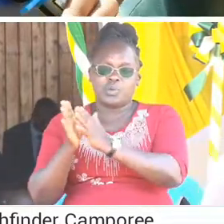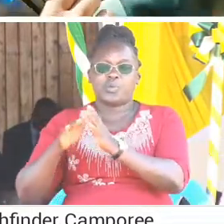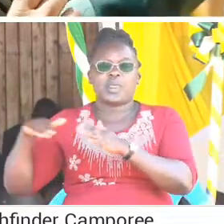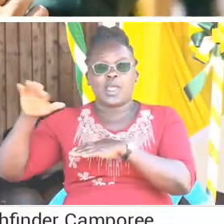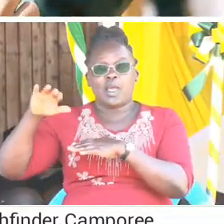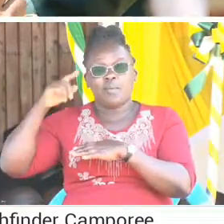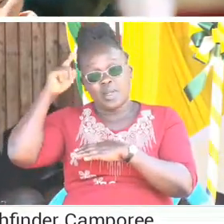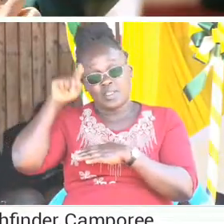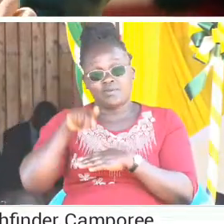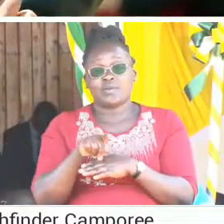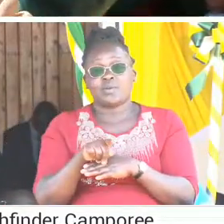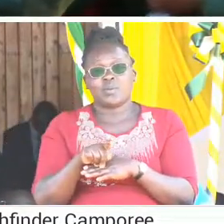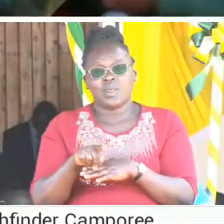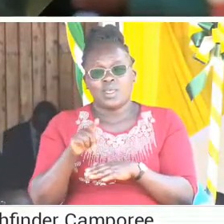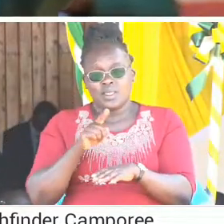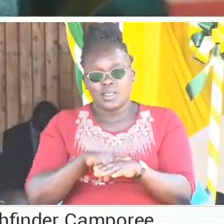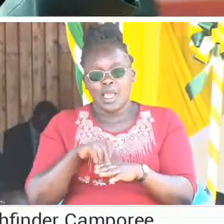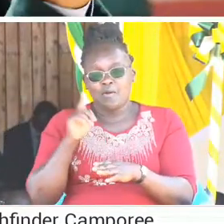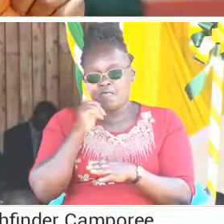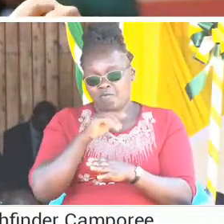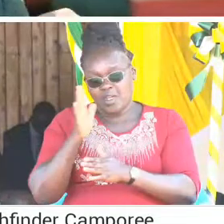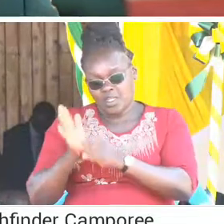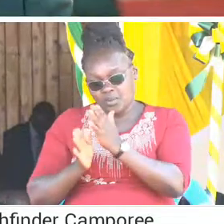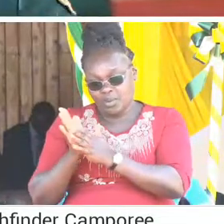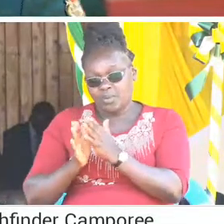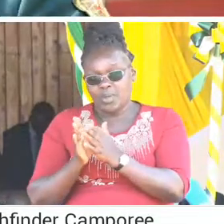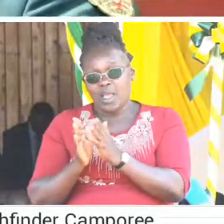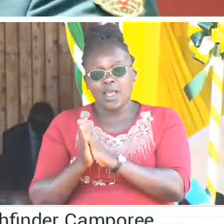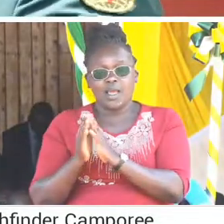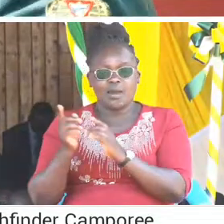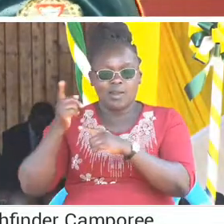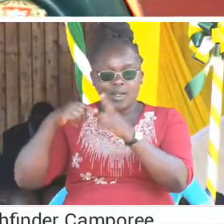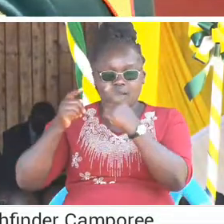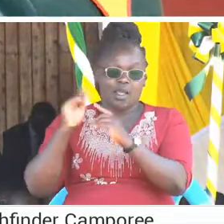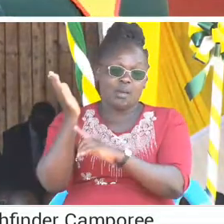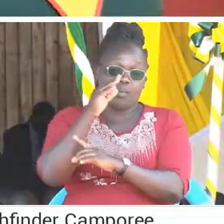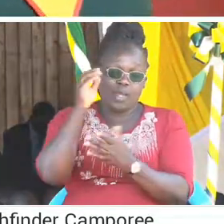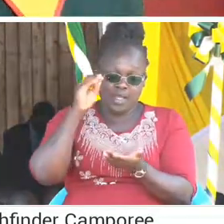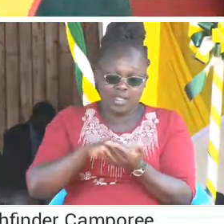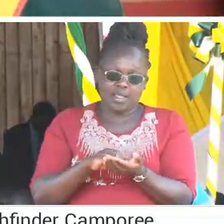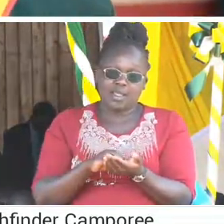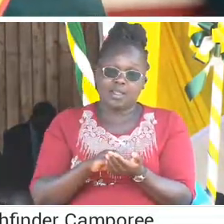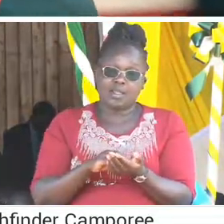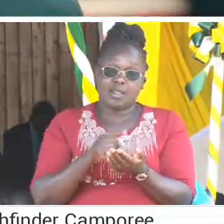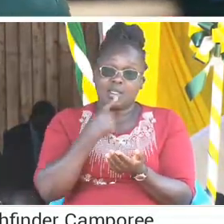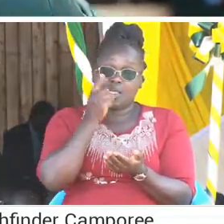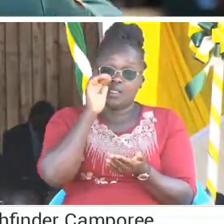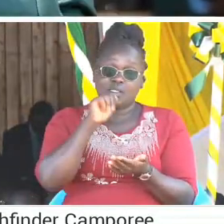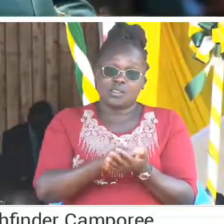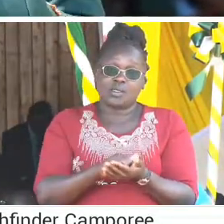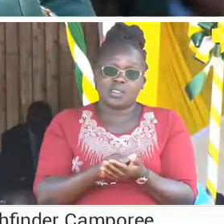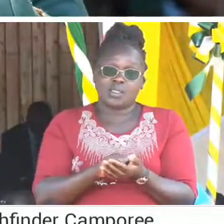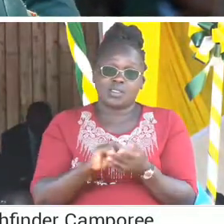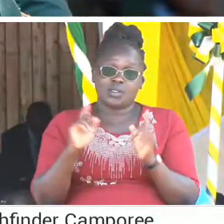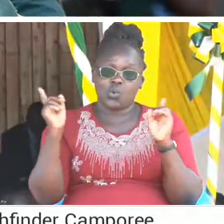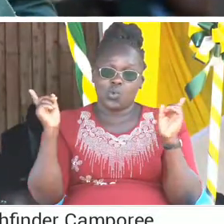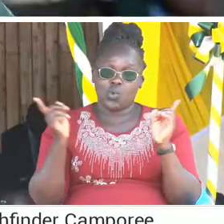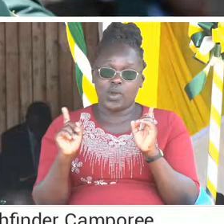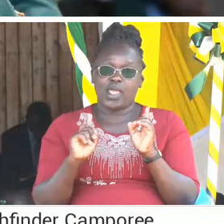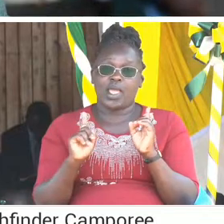mahali nitakuja tena niwakaribishe kwangu, ili nilipo mimi na ninyi muwepo. Tukakubaliana